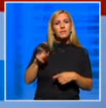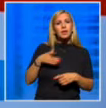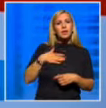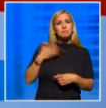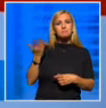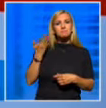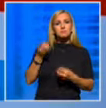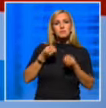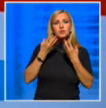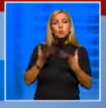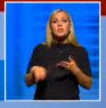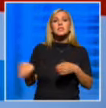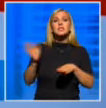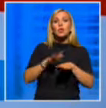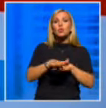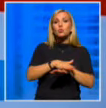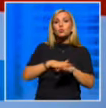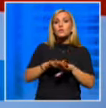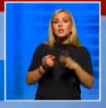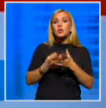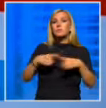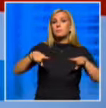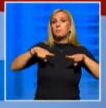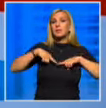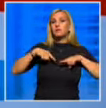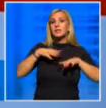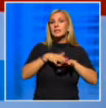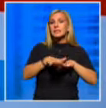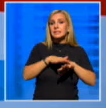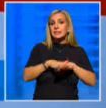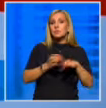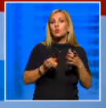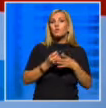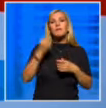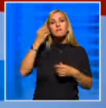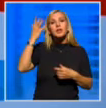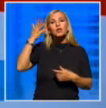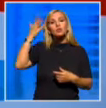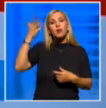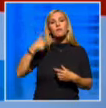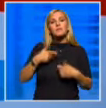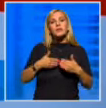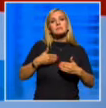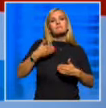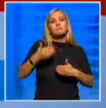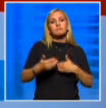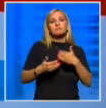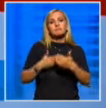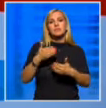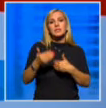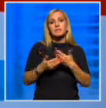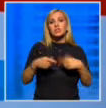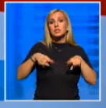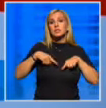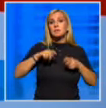възможност да заложите основата на нова правосъдна система, на новата философия на правосъдната система, да задвижите така жадуваната